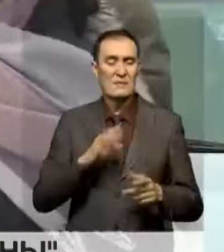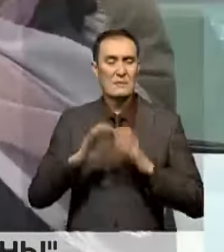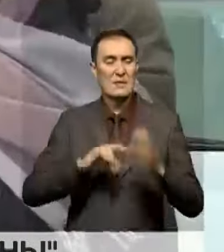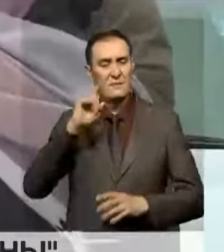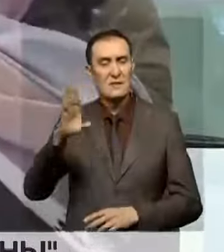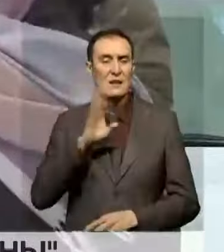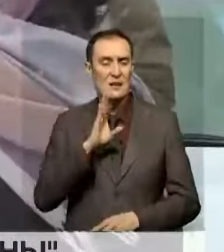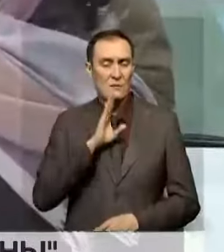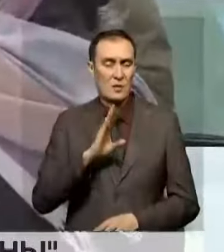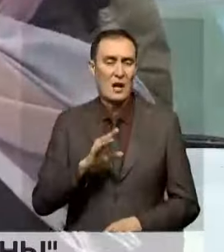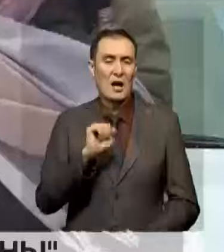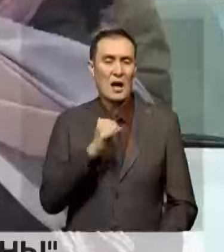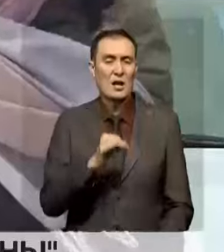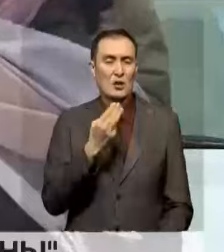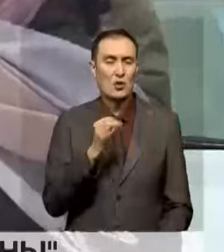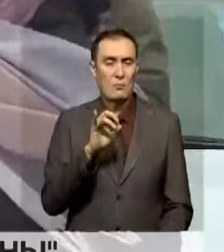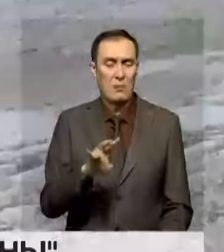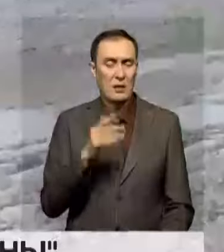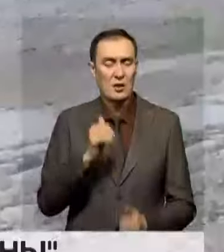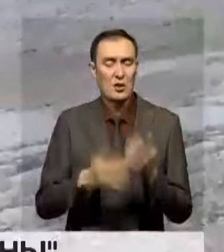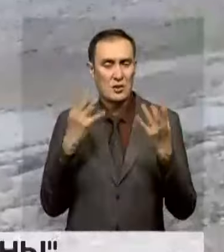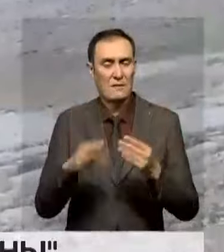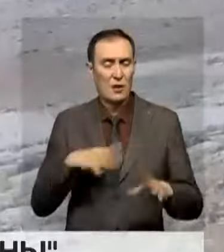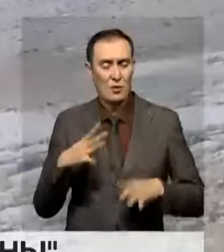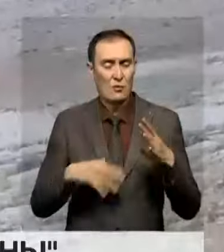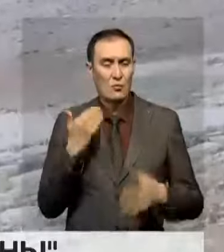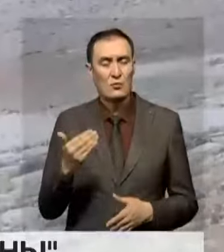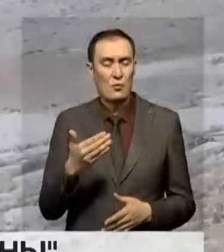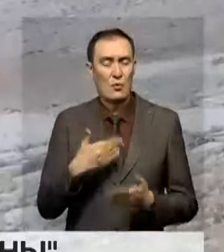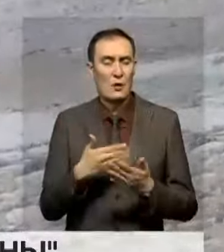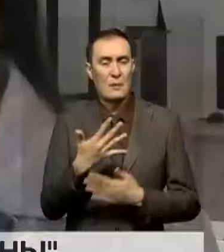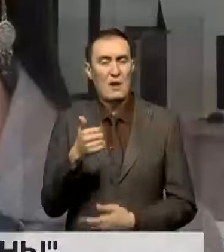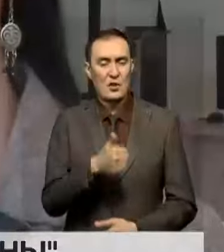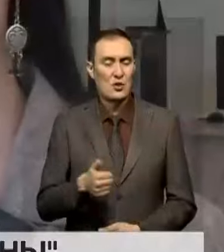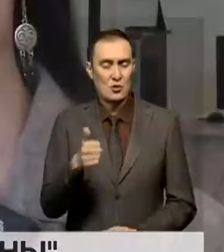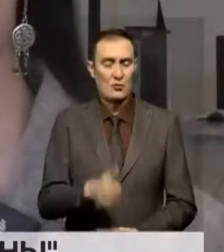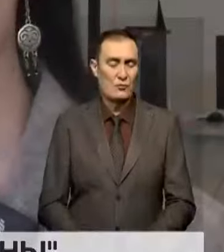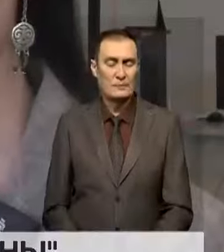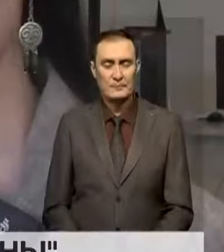известная девушка беркучи Айшолпан Нургаипқызы. Ежедневно на тренировки у нее уходит около 5 часов.